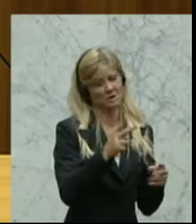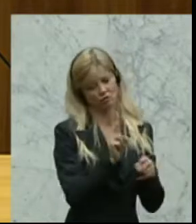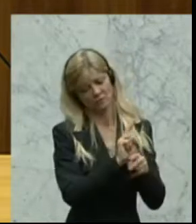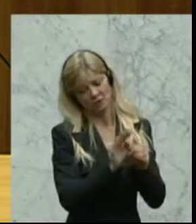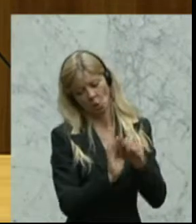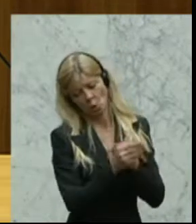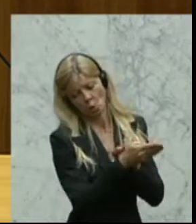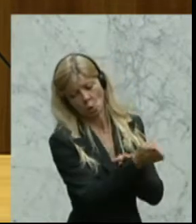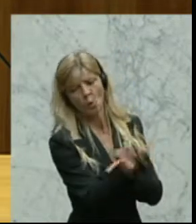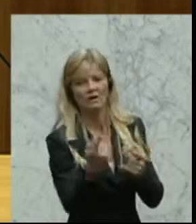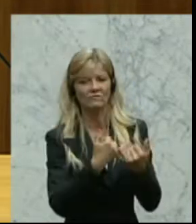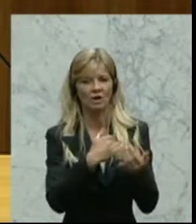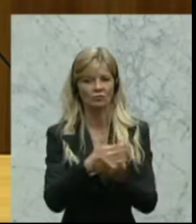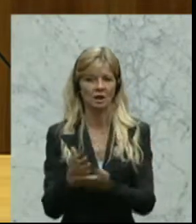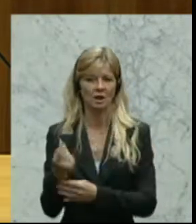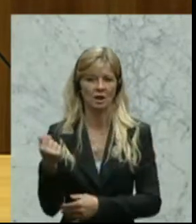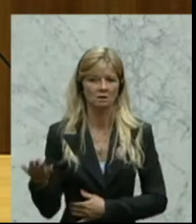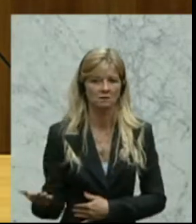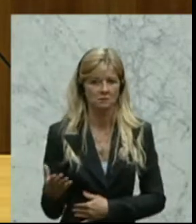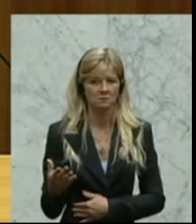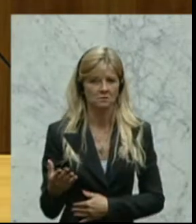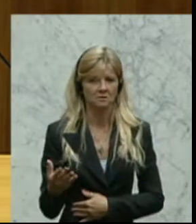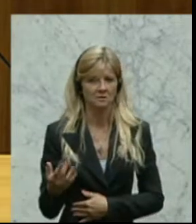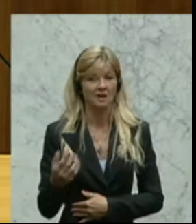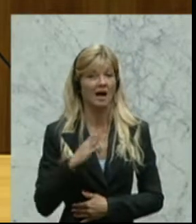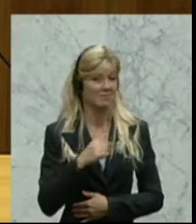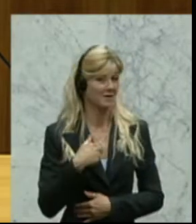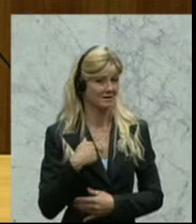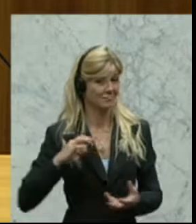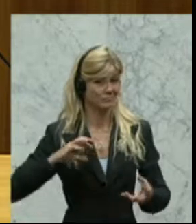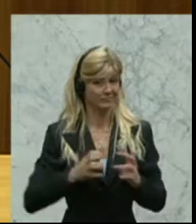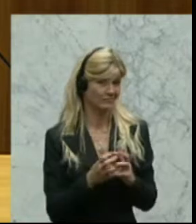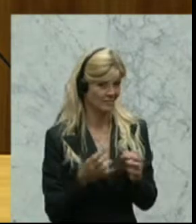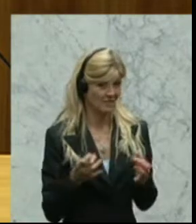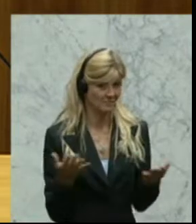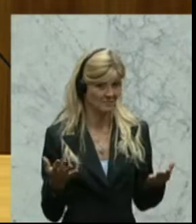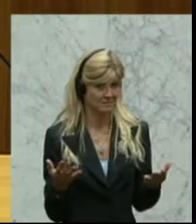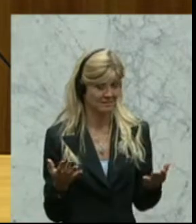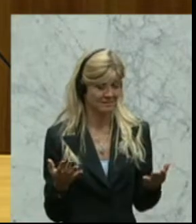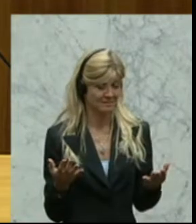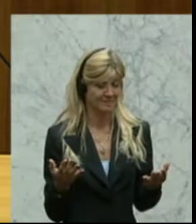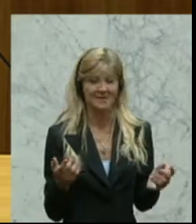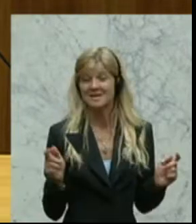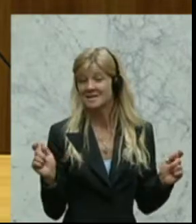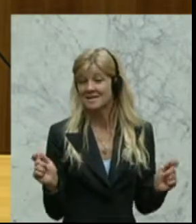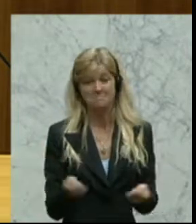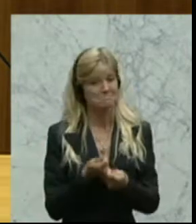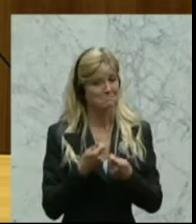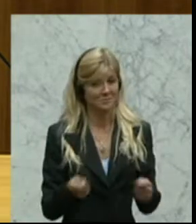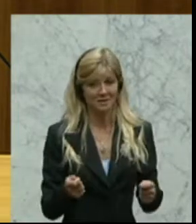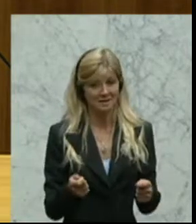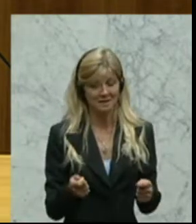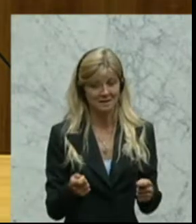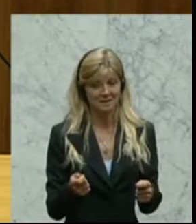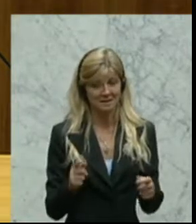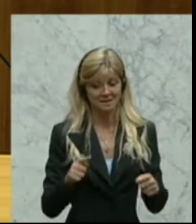Aber, ich fasse zusammen, es kann und wird keine Steuerentlastung im nächsten Jahr oder auch nicht im übernächsten